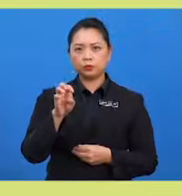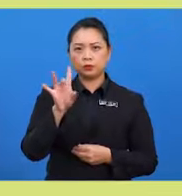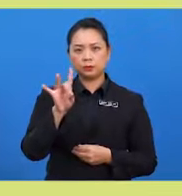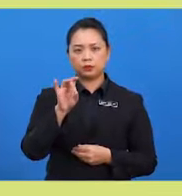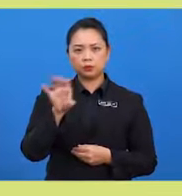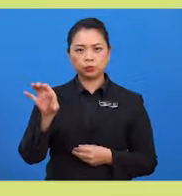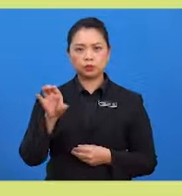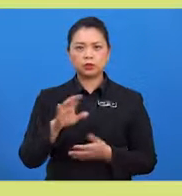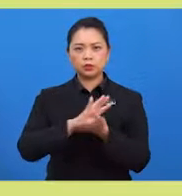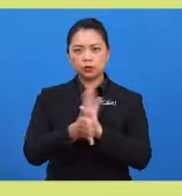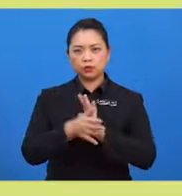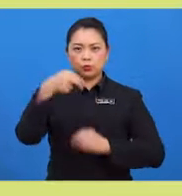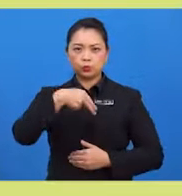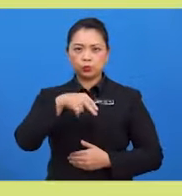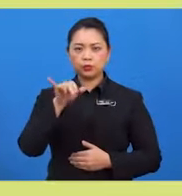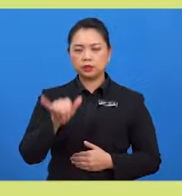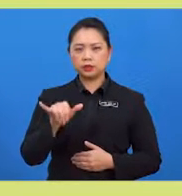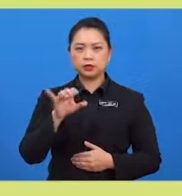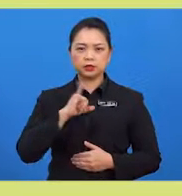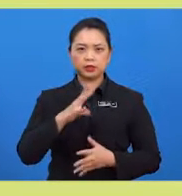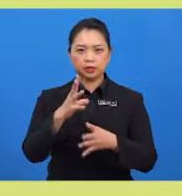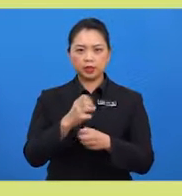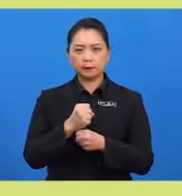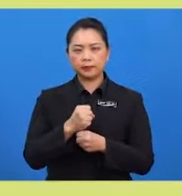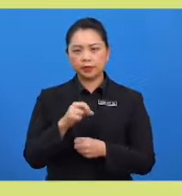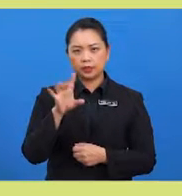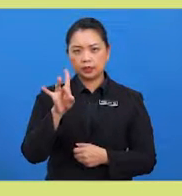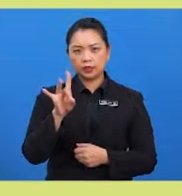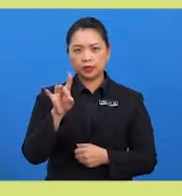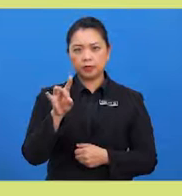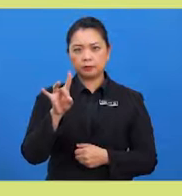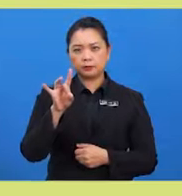RM40,800. Jadi untung yang saya peroleh ia